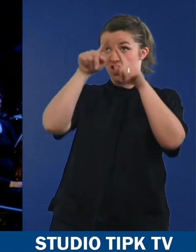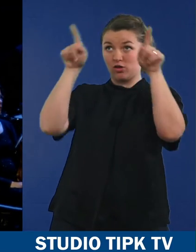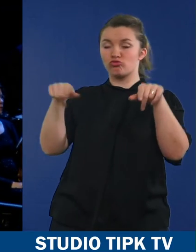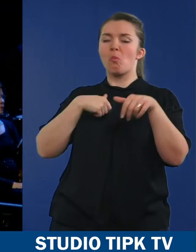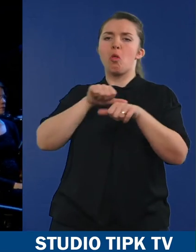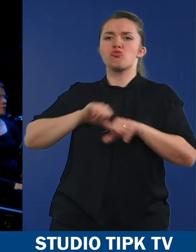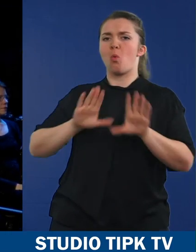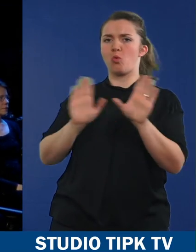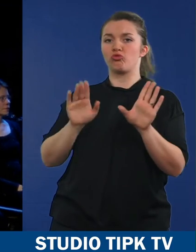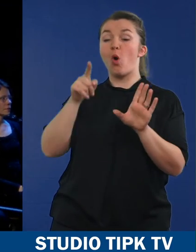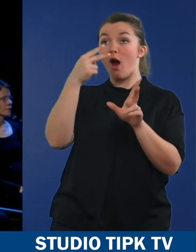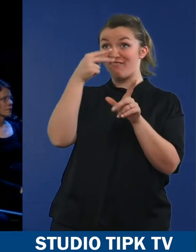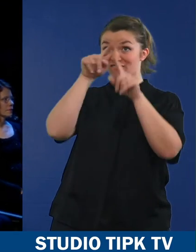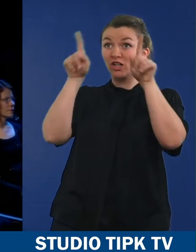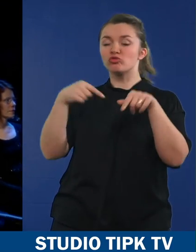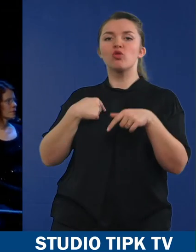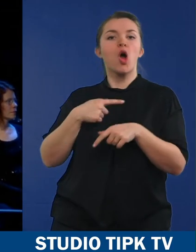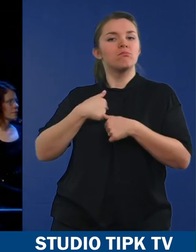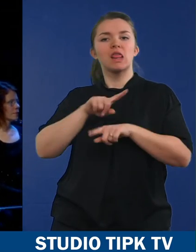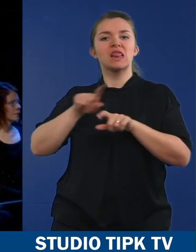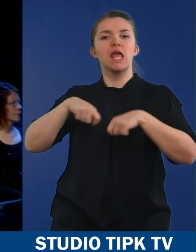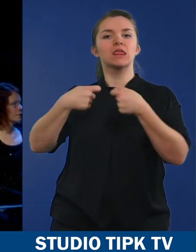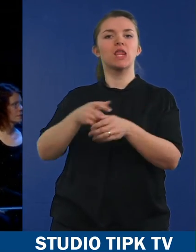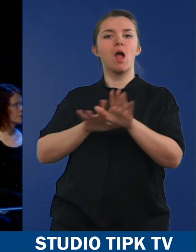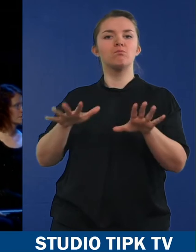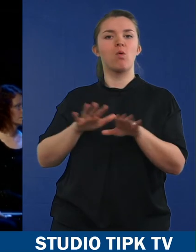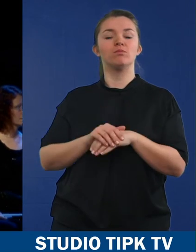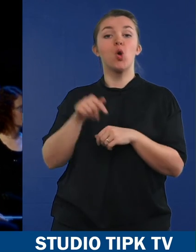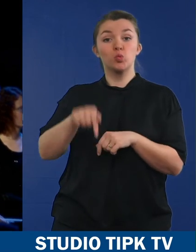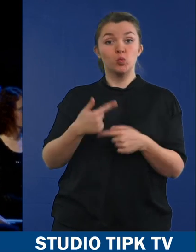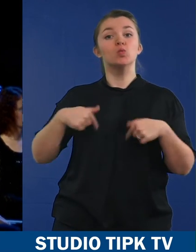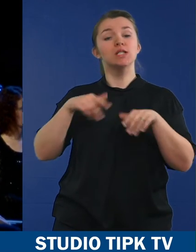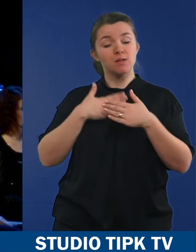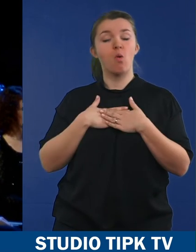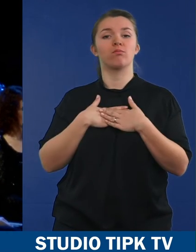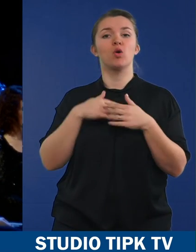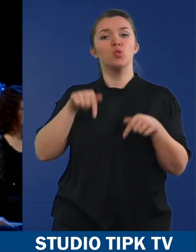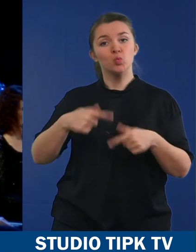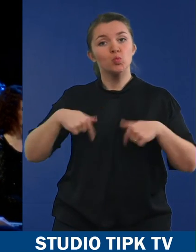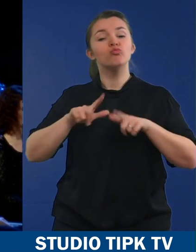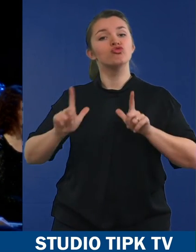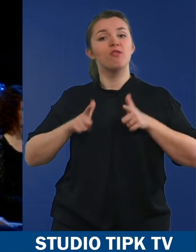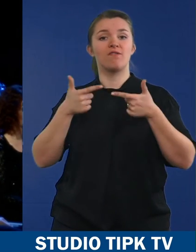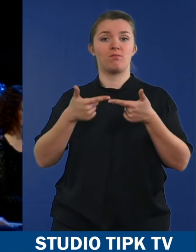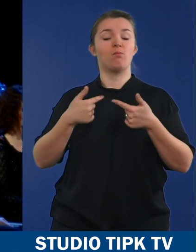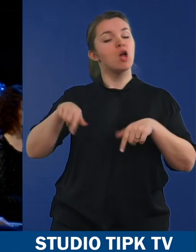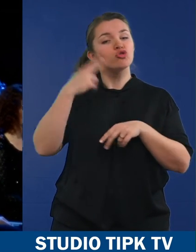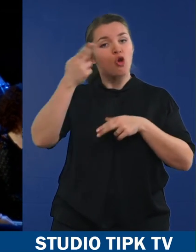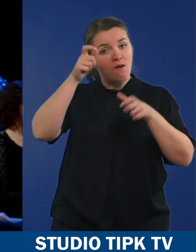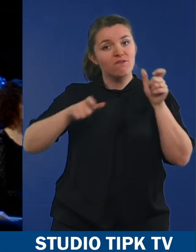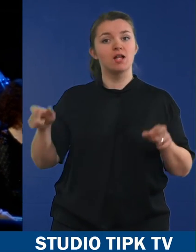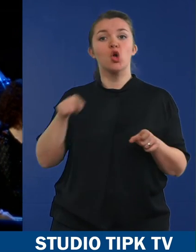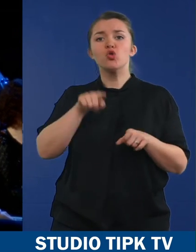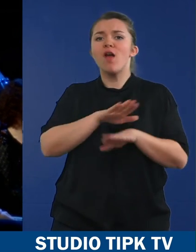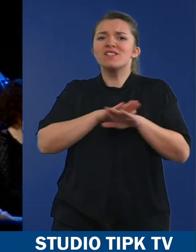nočemo. Kar je na njej, ne damo. Tu smo. Tu živimo. Slovenci. To je